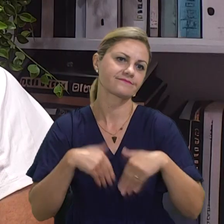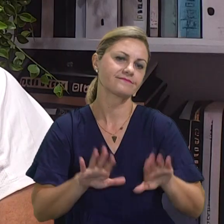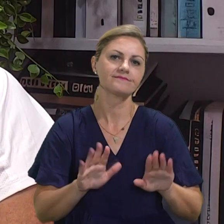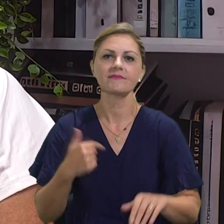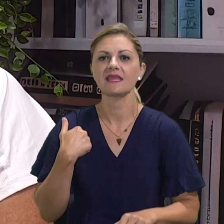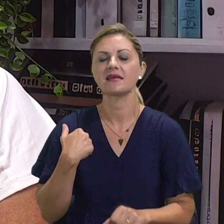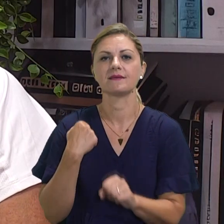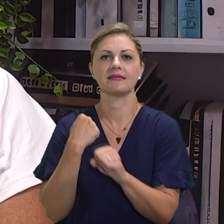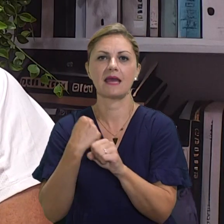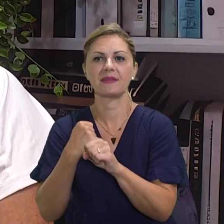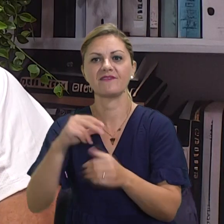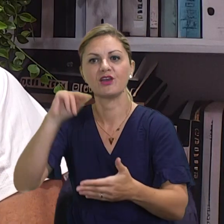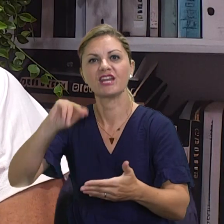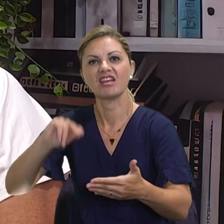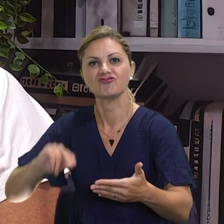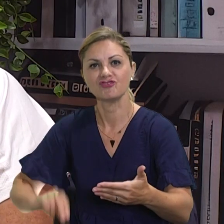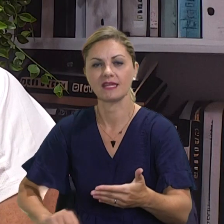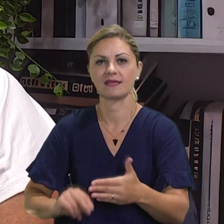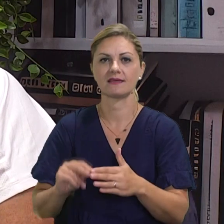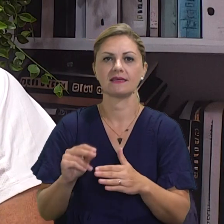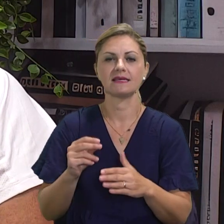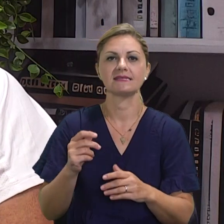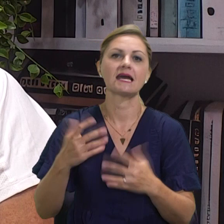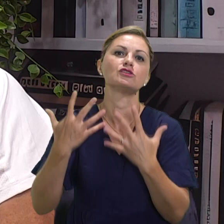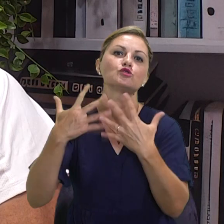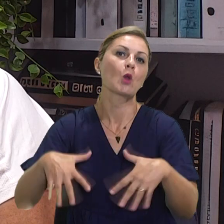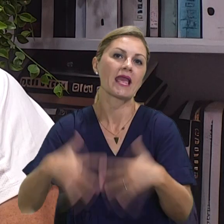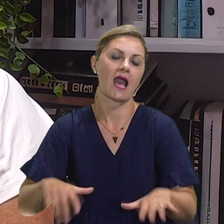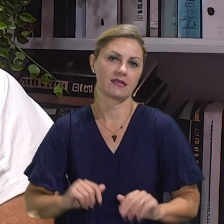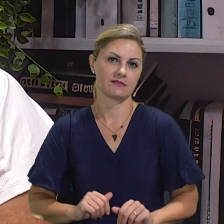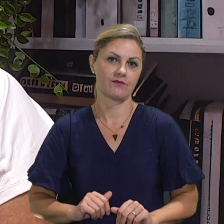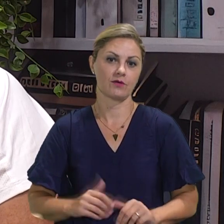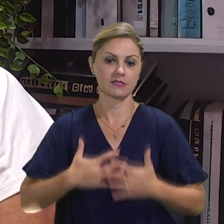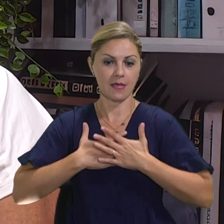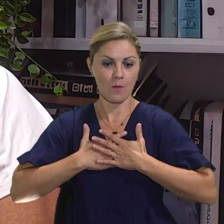onda sam se ja specijalizirao za nešto drugo. Ja sam napravio splitski strojarski riječnik vezan baš